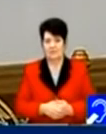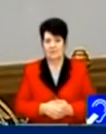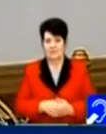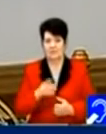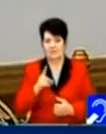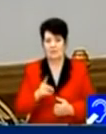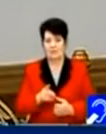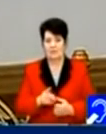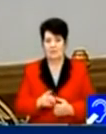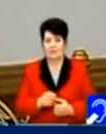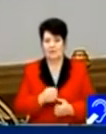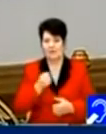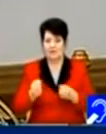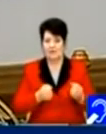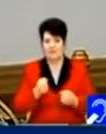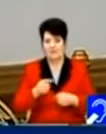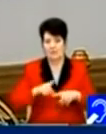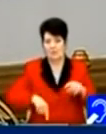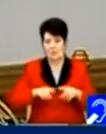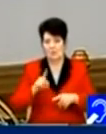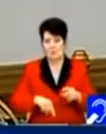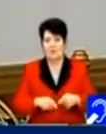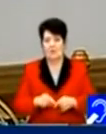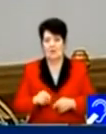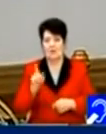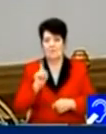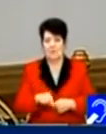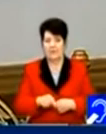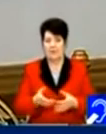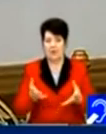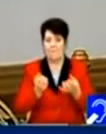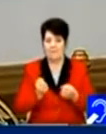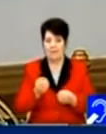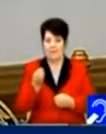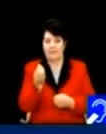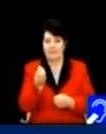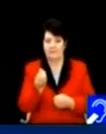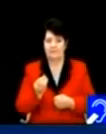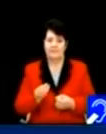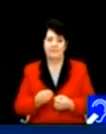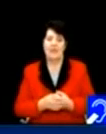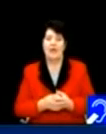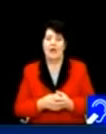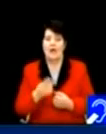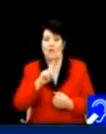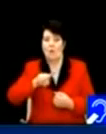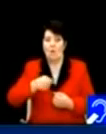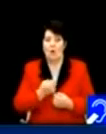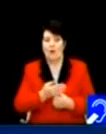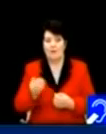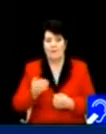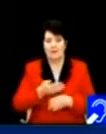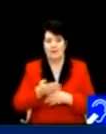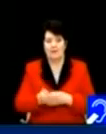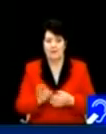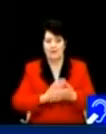cu șantajarea rudelor pentru a primi o remunerare. Câteva ore mai târziu, mama fetiței a